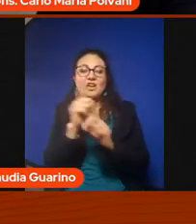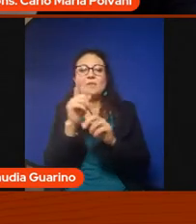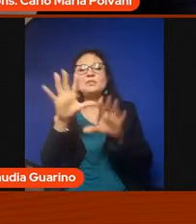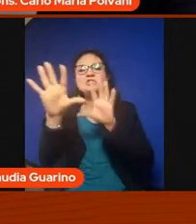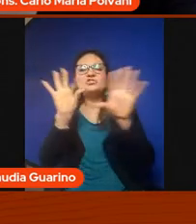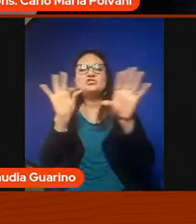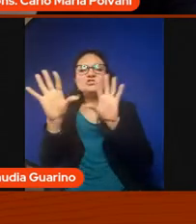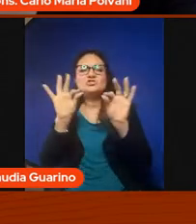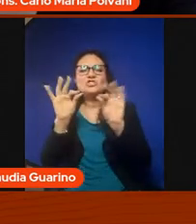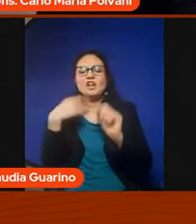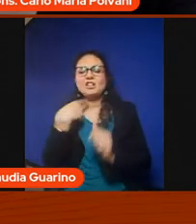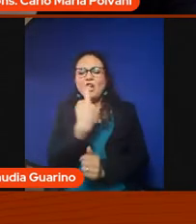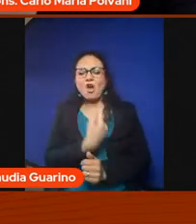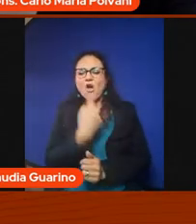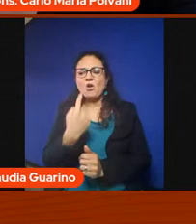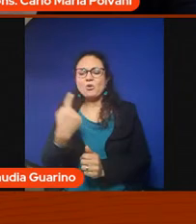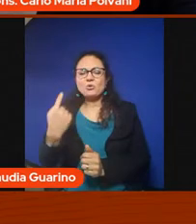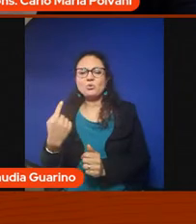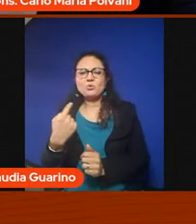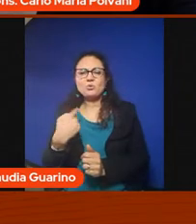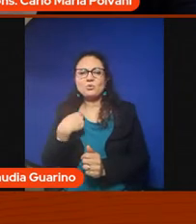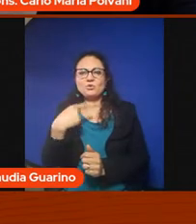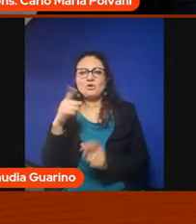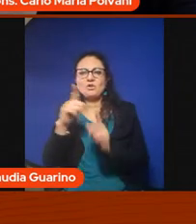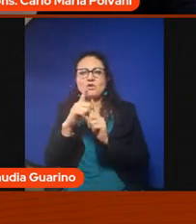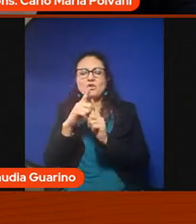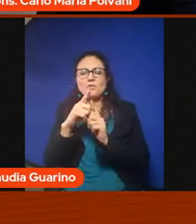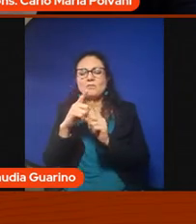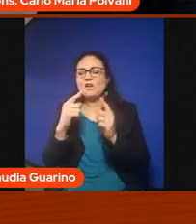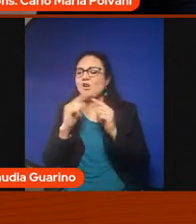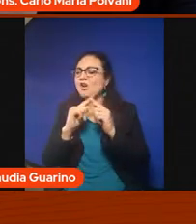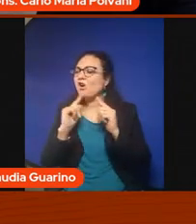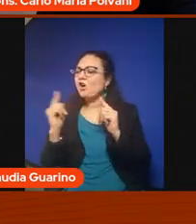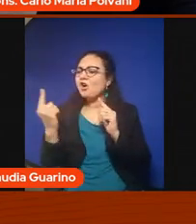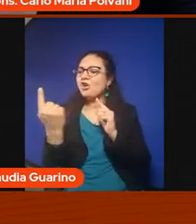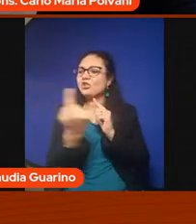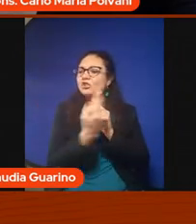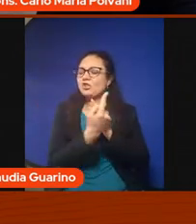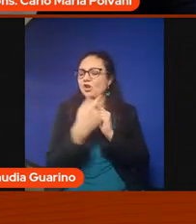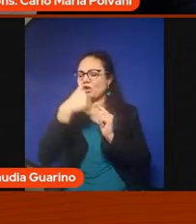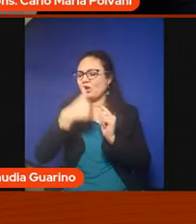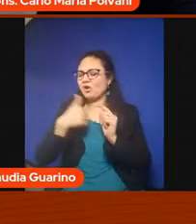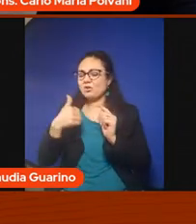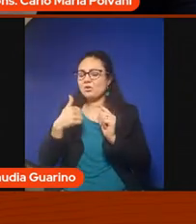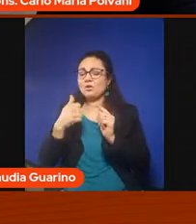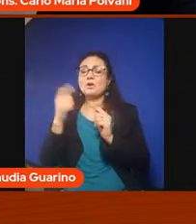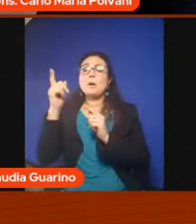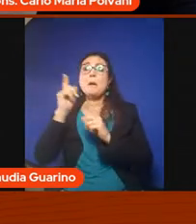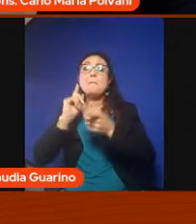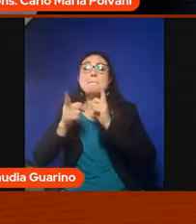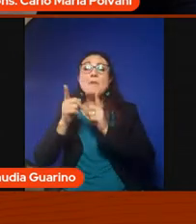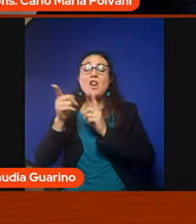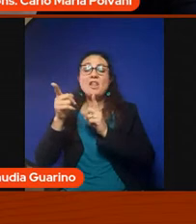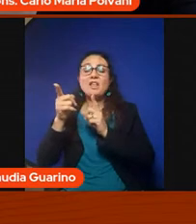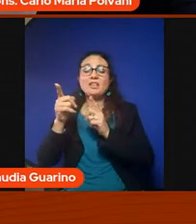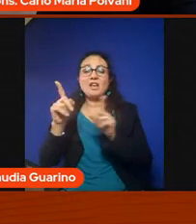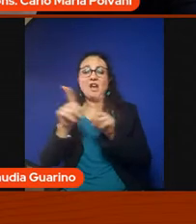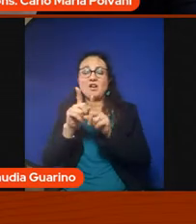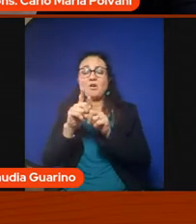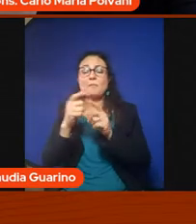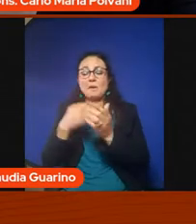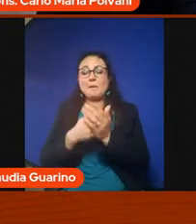noi, le condizioni al contorno, ci mancherebbe altro, la politica gioca un ruolo